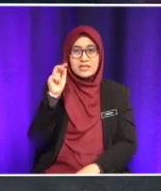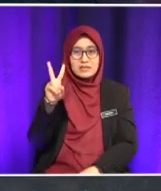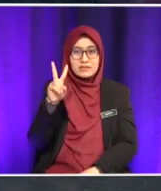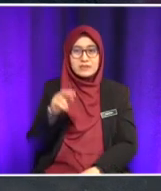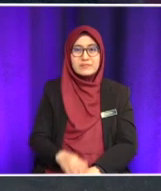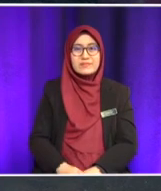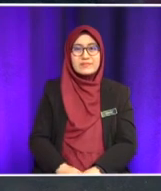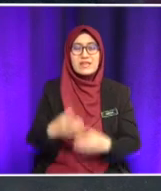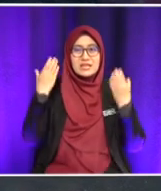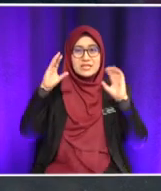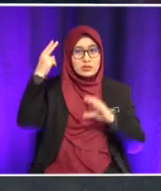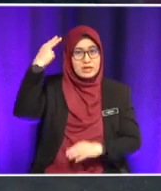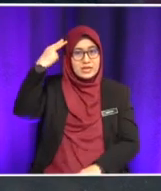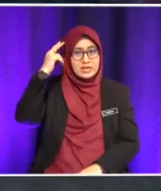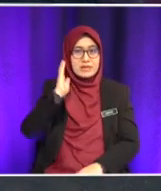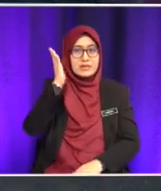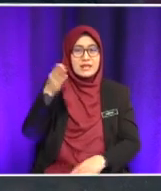oleh cewek